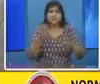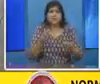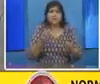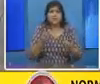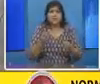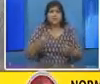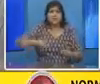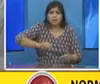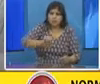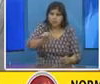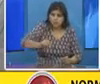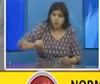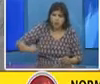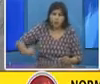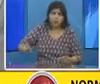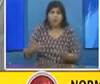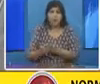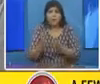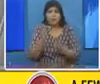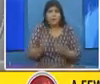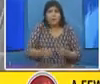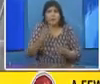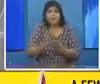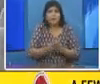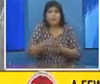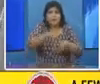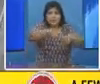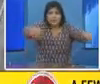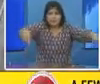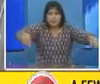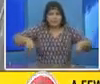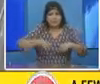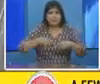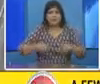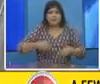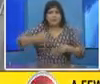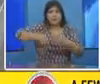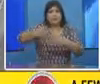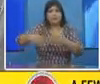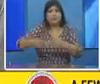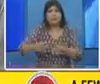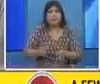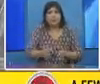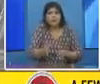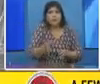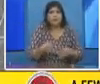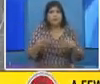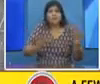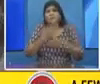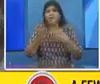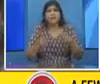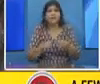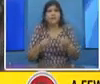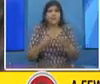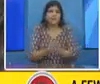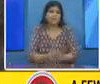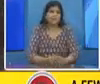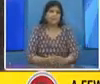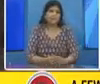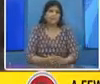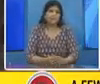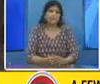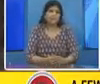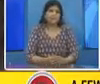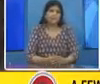एक चौक या पत्थर ले आता है, उसे जमीन पर ही कुछ लगे खींच देता है और फिर खेल शुरू हो जाता है।